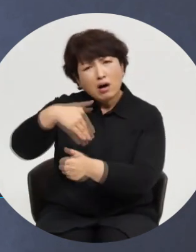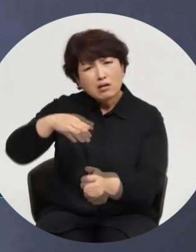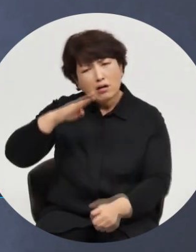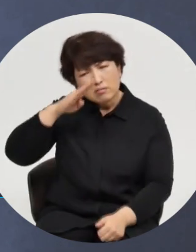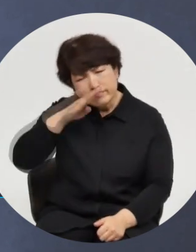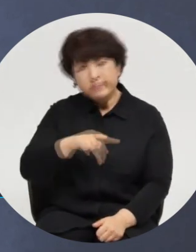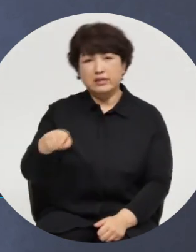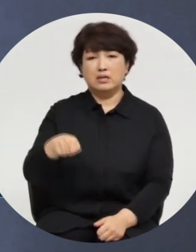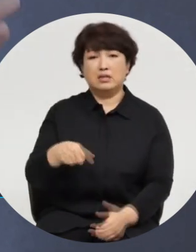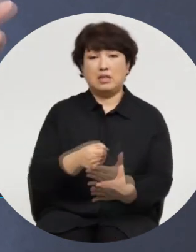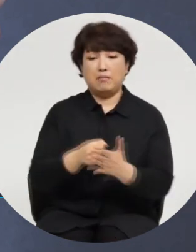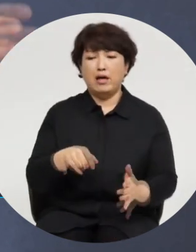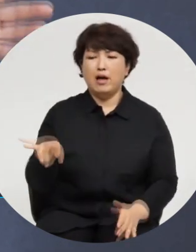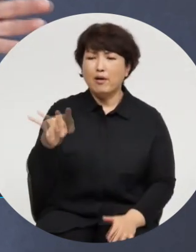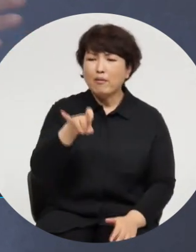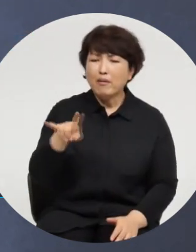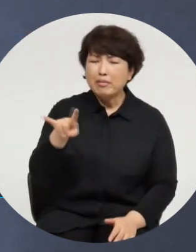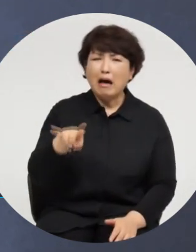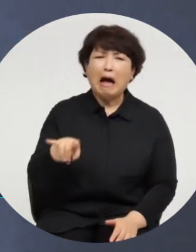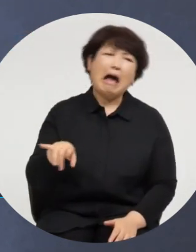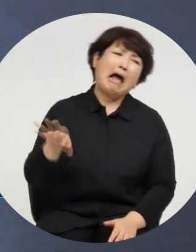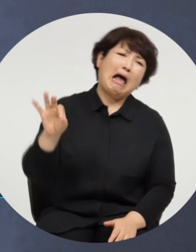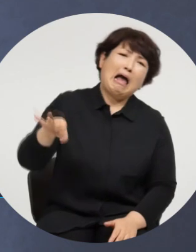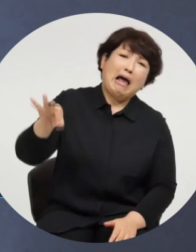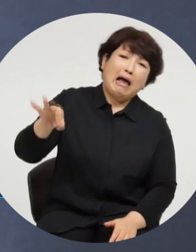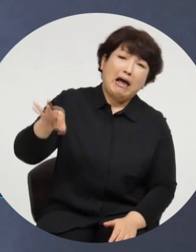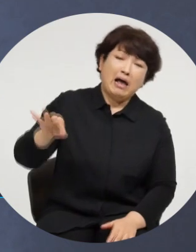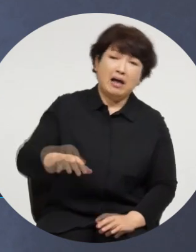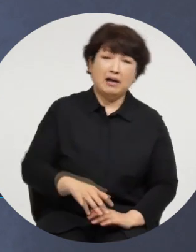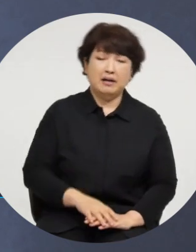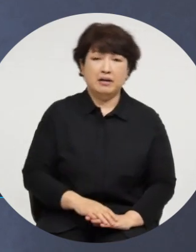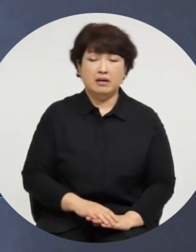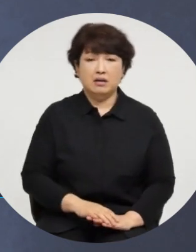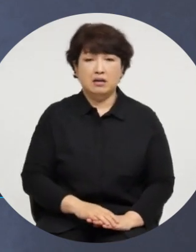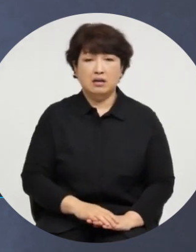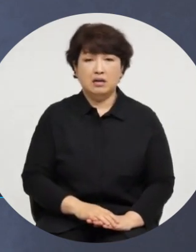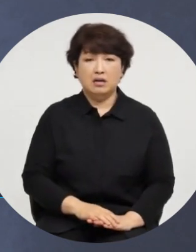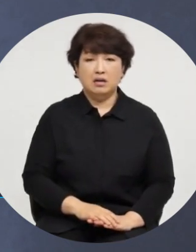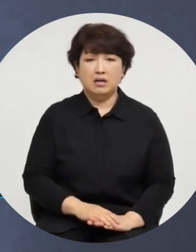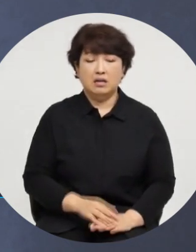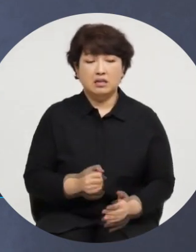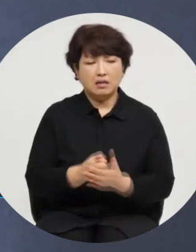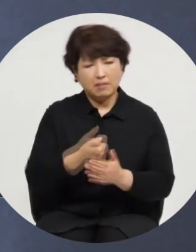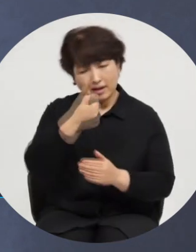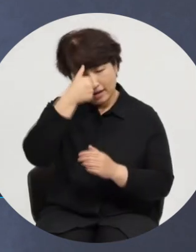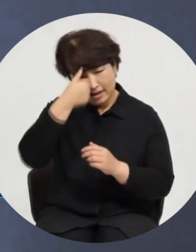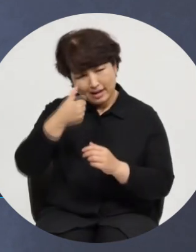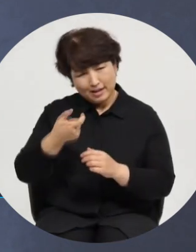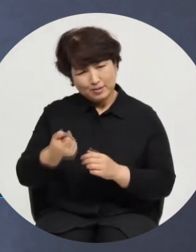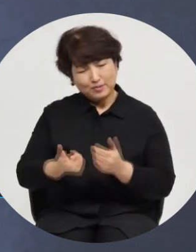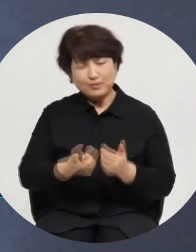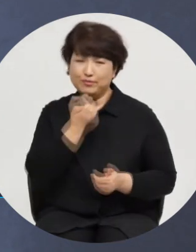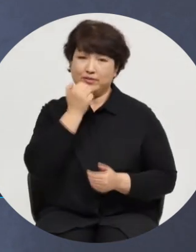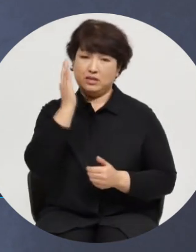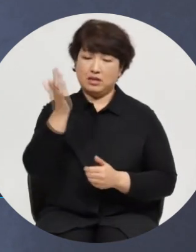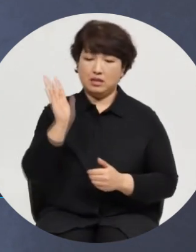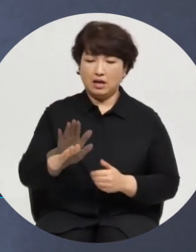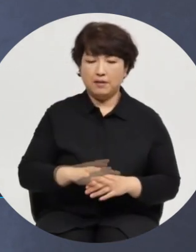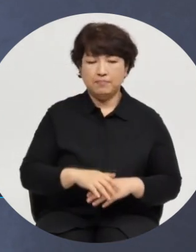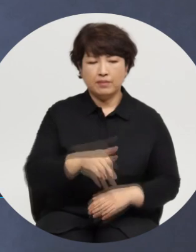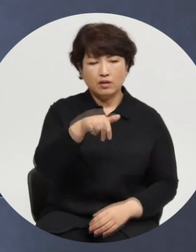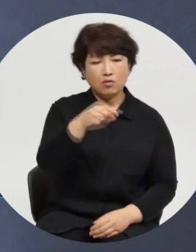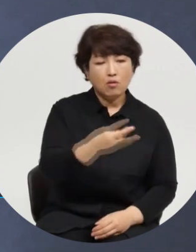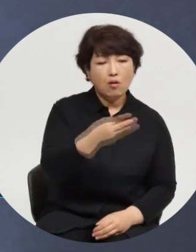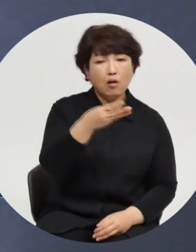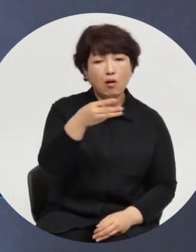다음 병에 다 죽으니까 고나 같은거는 병 축에도 안 들어가는 거예요 그러니까 인도 ar 년인데 거